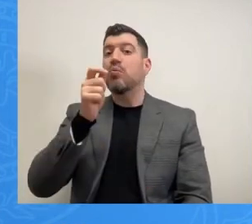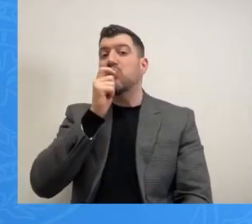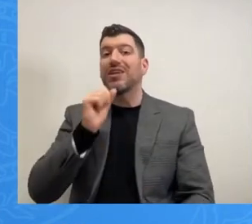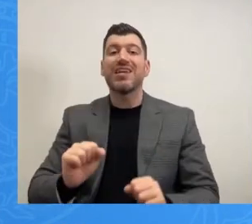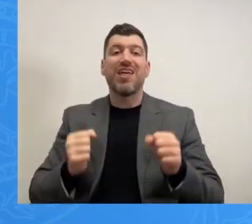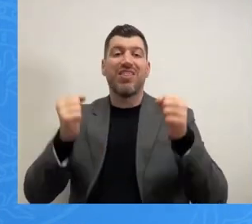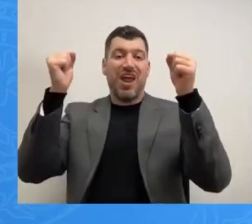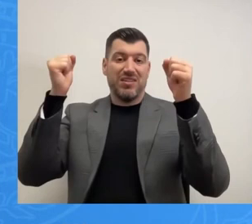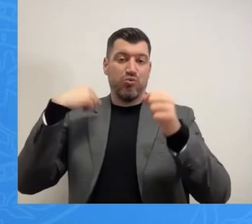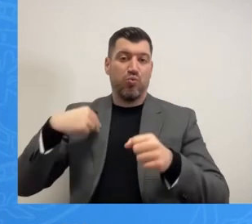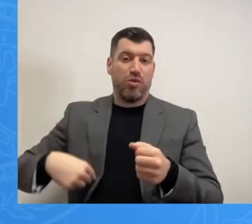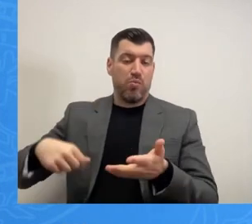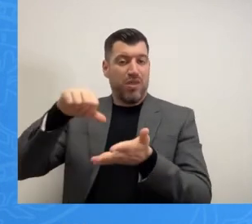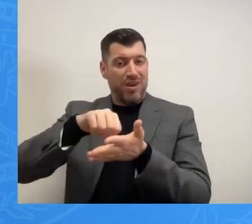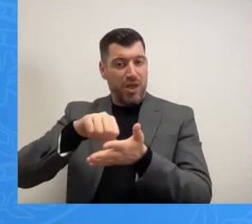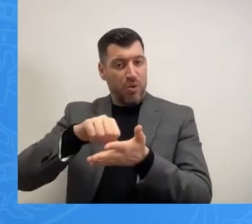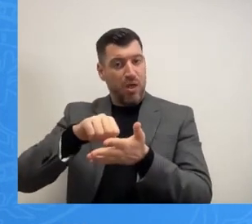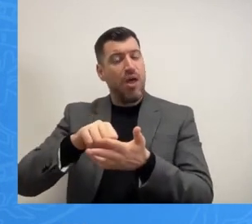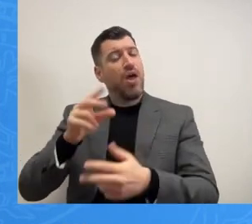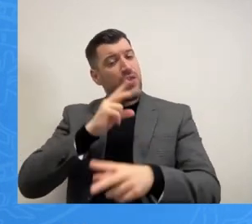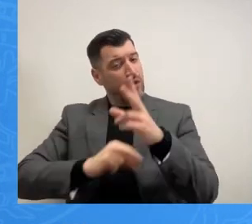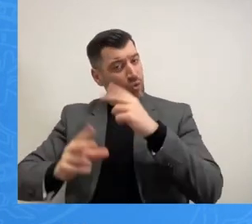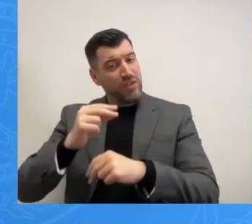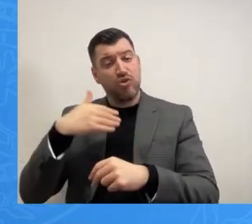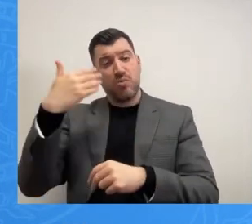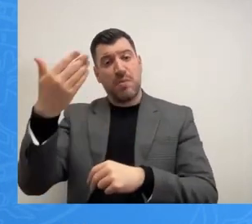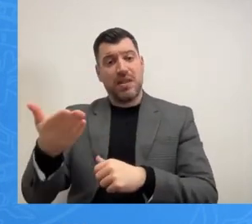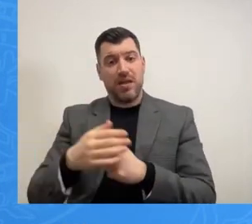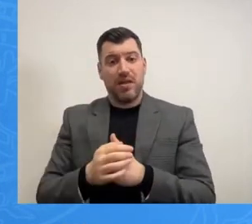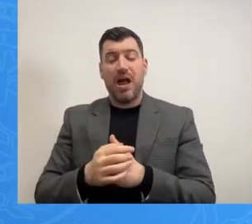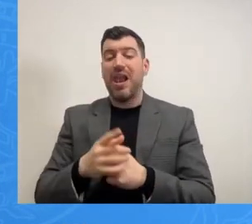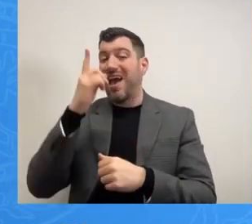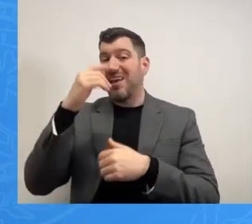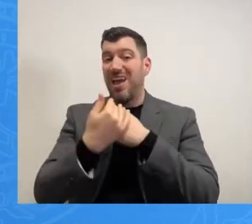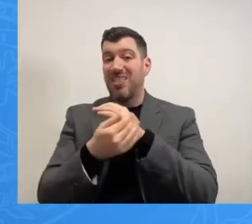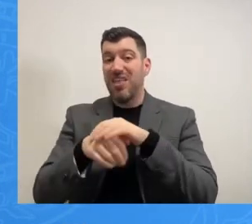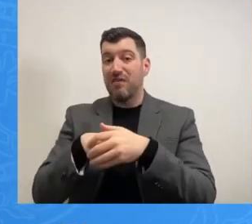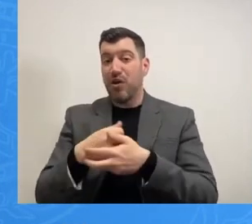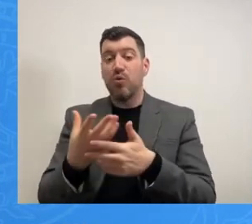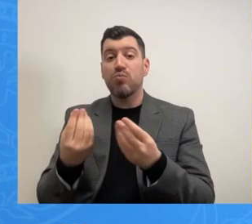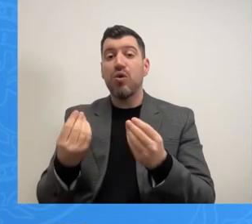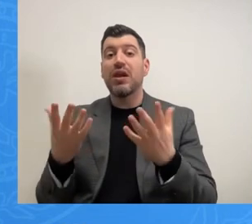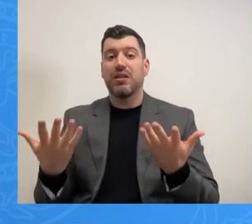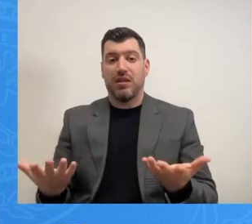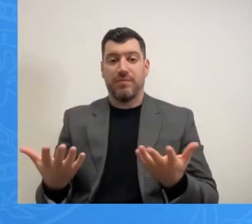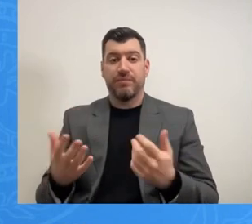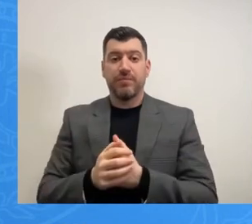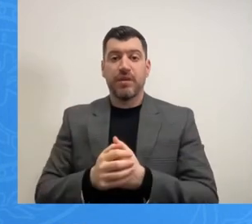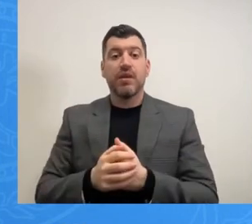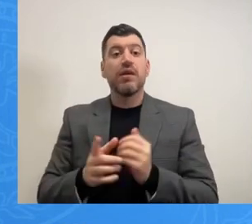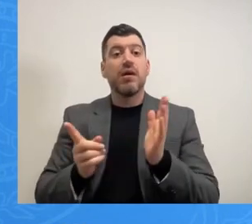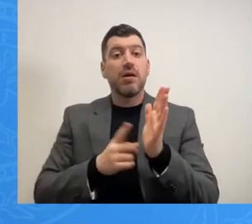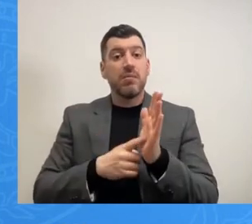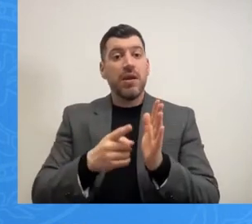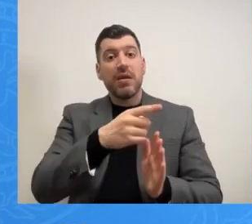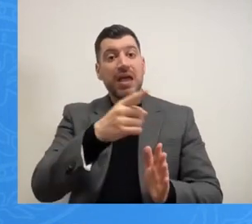τα κουβεντιάσουμε στην ώρα τους αυτά. Αυτό όμως που έχει ένα ενδιαφέρον, κύριε Πρόεδρε, και νομίζω ότι πρέπει να το διευκρινίσετε, είναι πώς θα χειρίζεστε, γιατί μέχρι